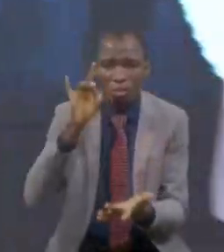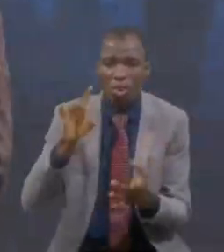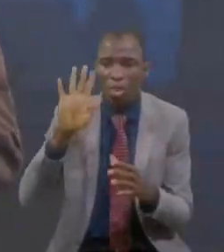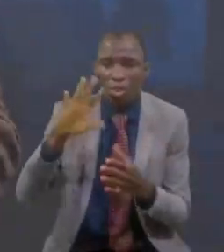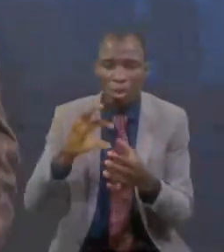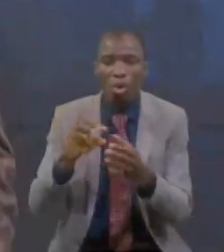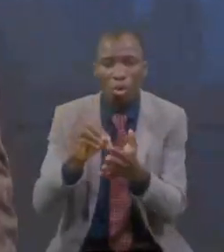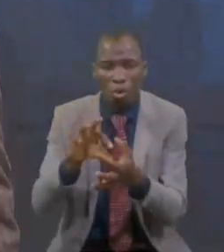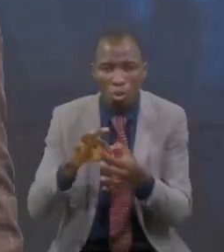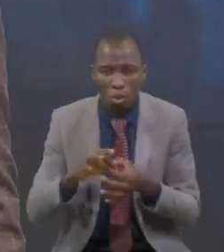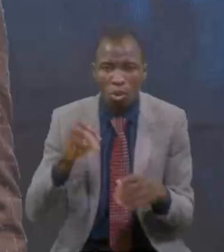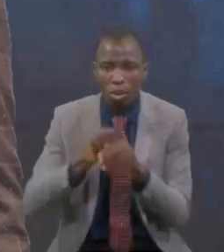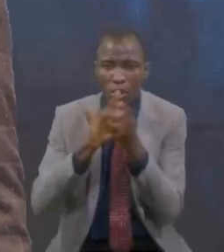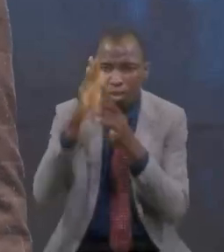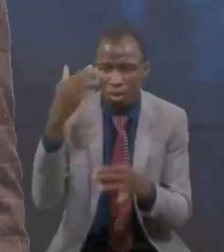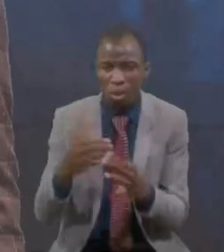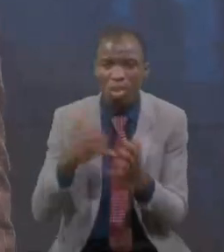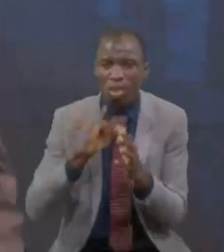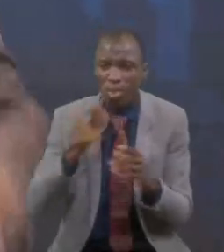c'est comme votre amen